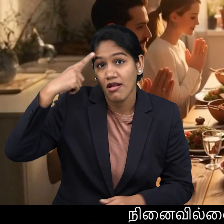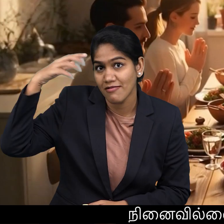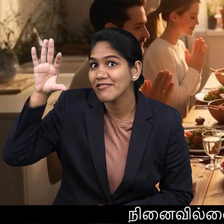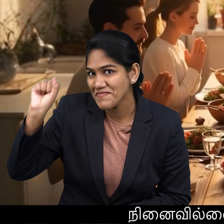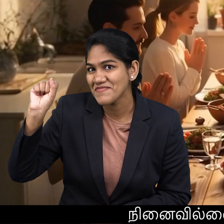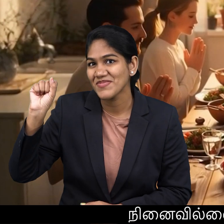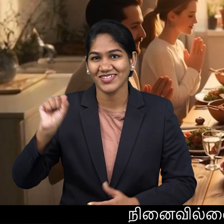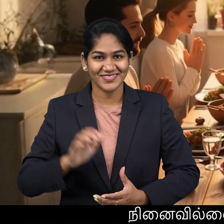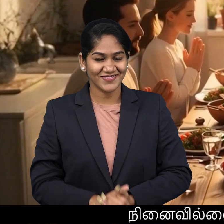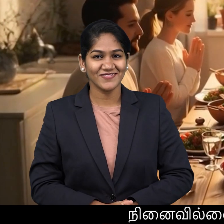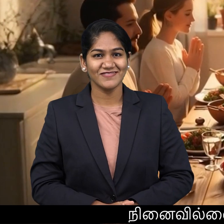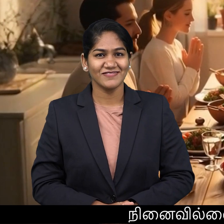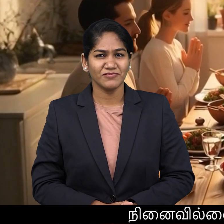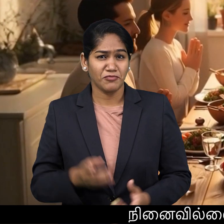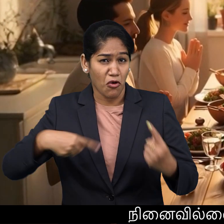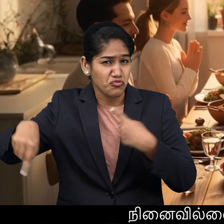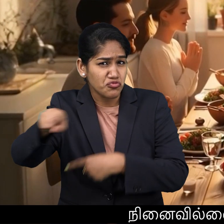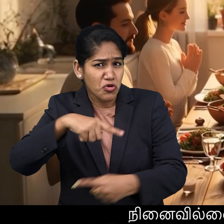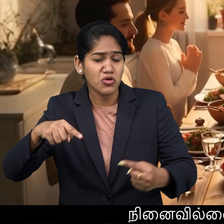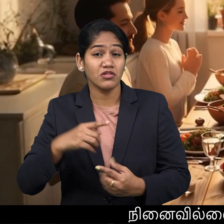நினைவில் வைத்துக் கொள்ளுங்கள் குழந்தைகளே,